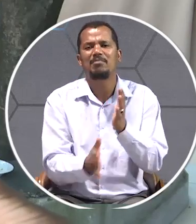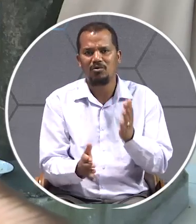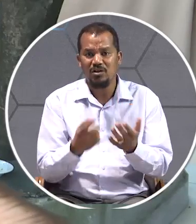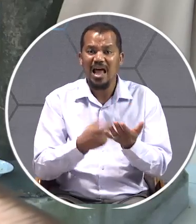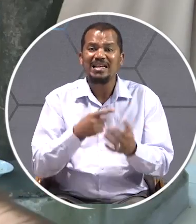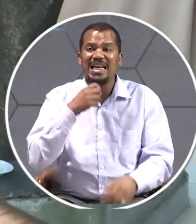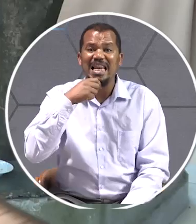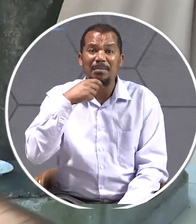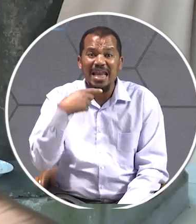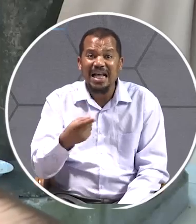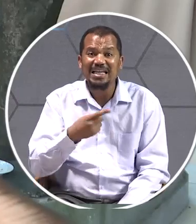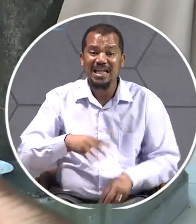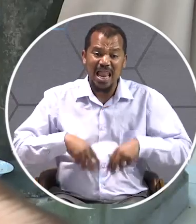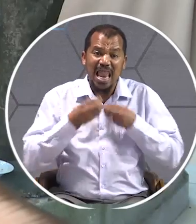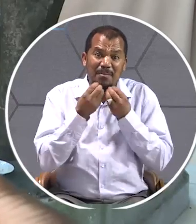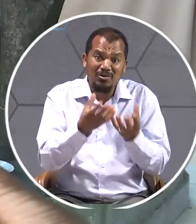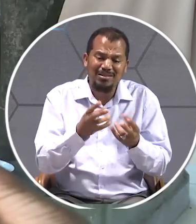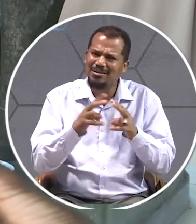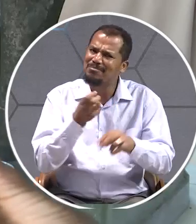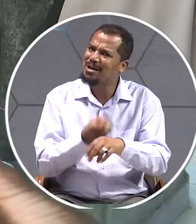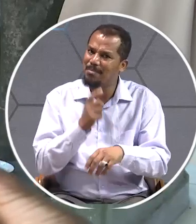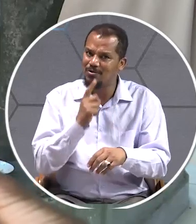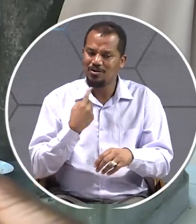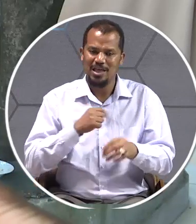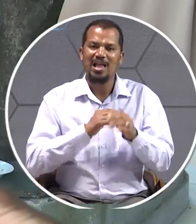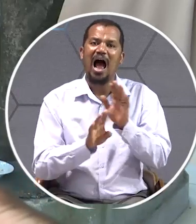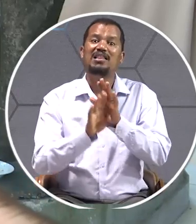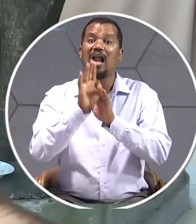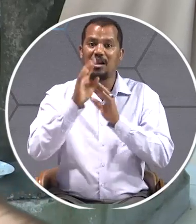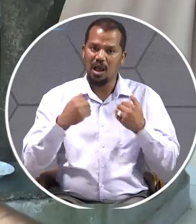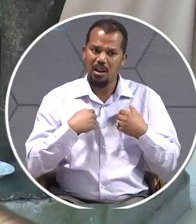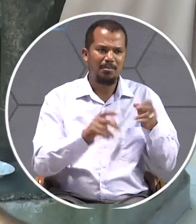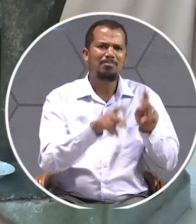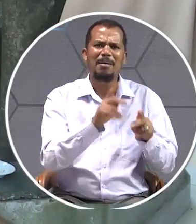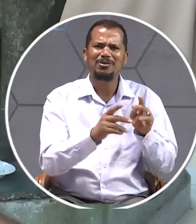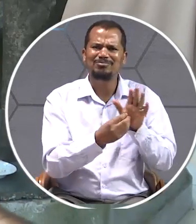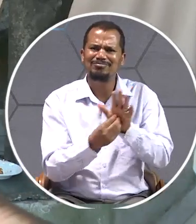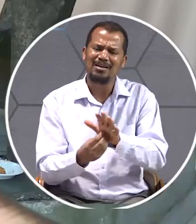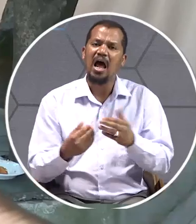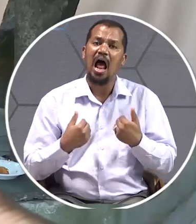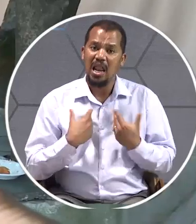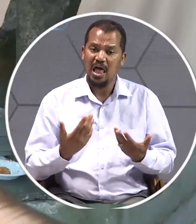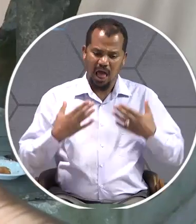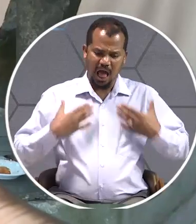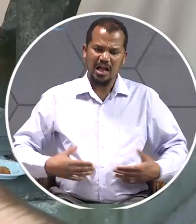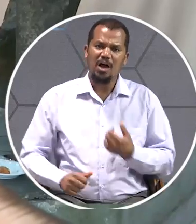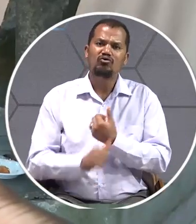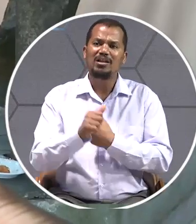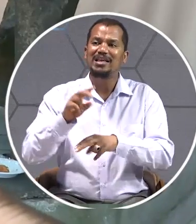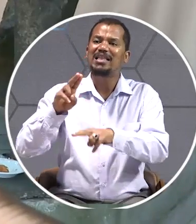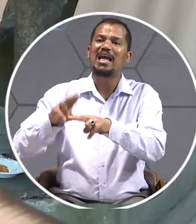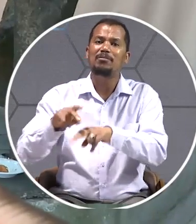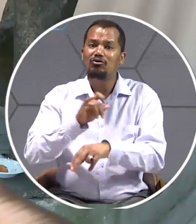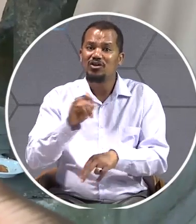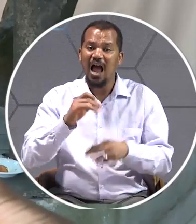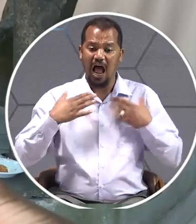ያንን ደግሞ ለማውጣት ከባድ ነው የሚሆንብሽ። እንዳልኩሽ አስተዳደጋችን አለ፣ ማህበረሰቡ የሚጭንብሽ ነገር አለ። አካል ጉዳተኞች